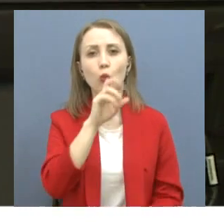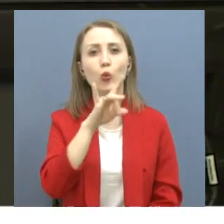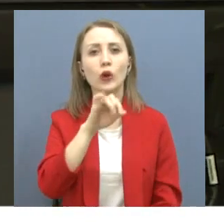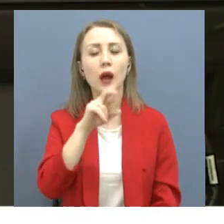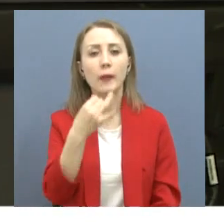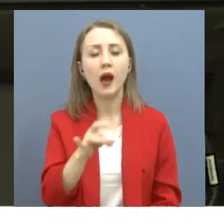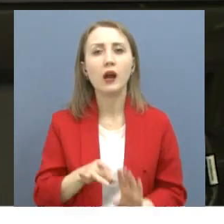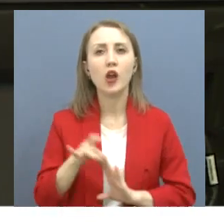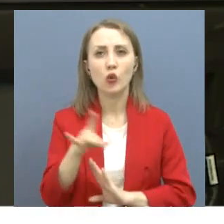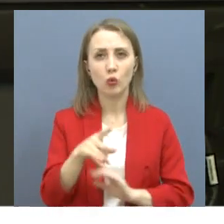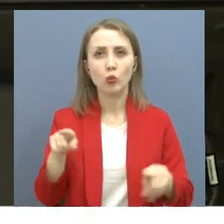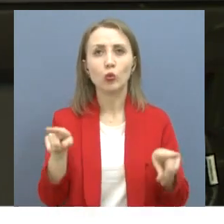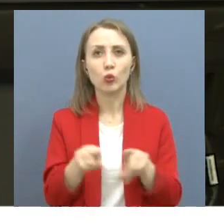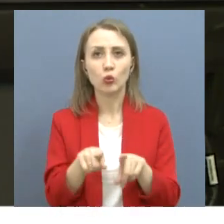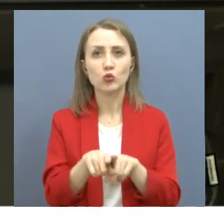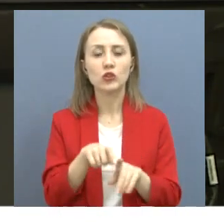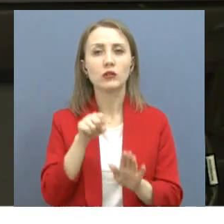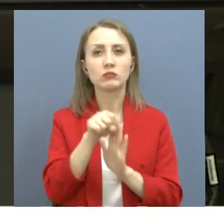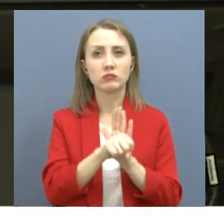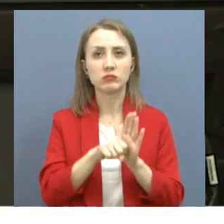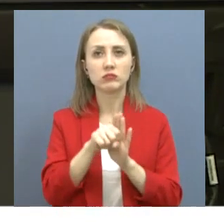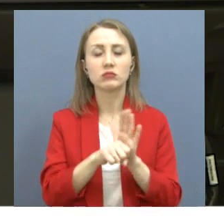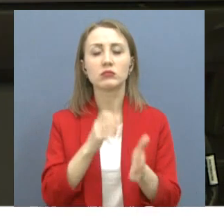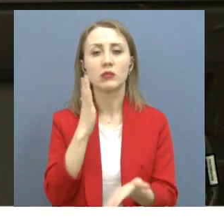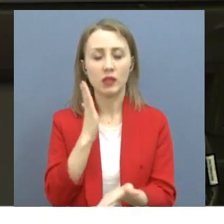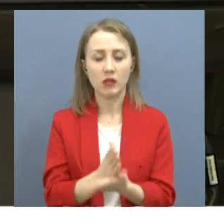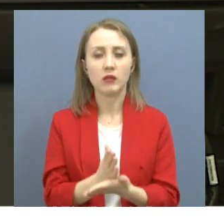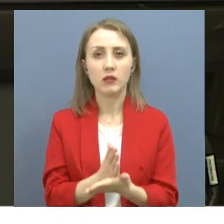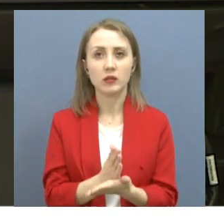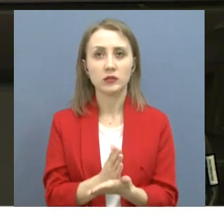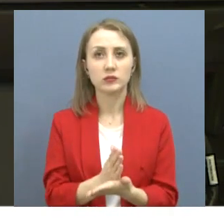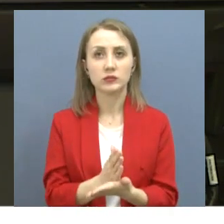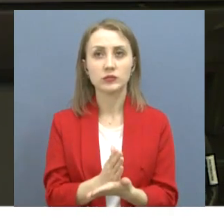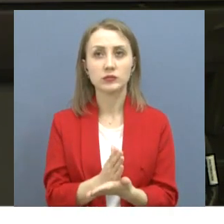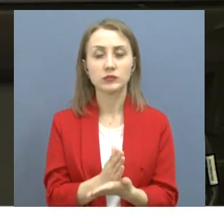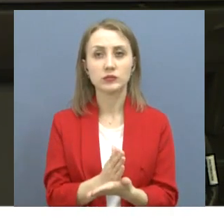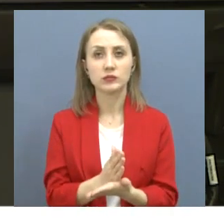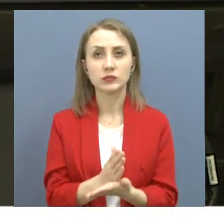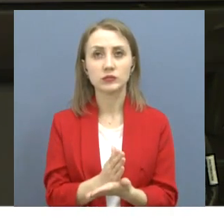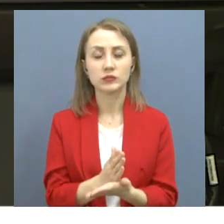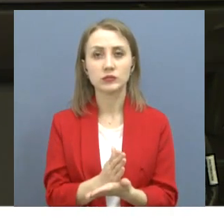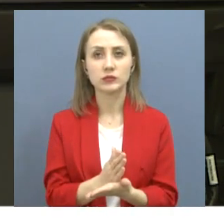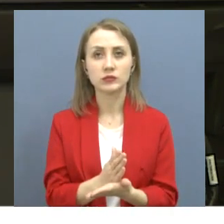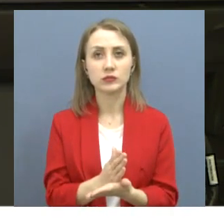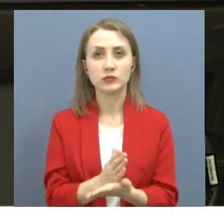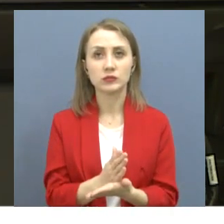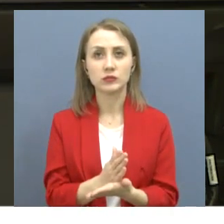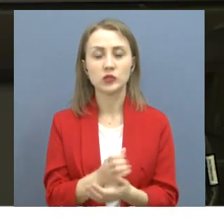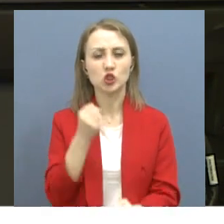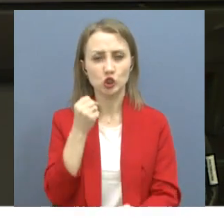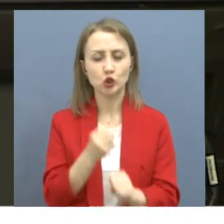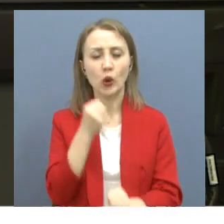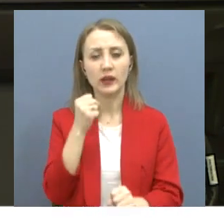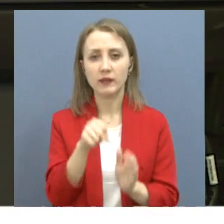Масета Заматовичем, к сожалению, мазут завершился, не просчитали вовремя. Вот, под угрозой был срыв, объявляется строгий выговор.